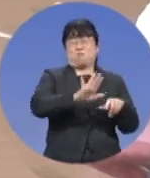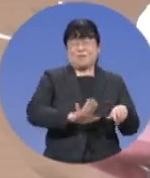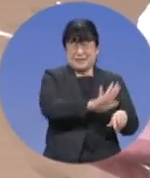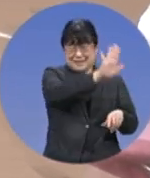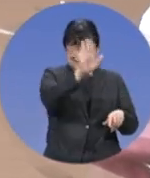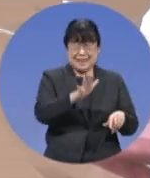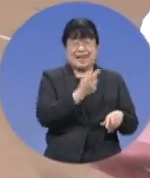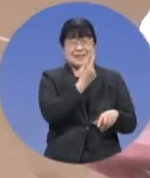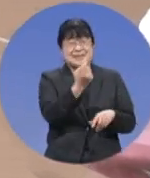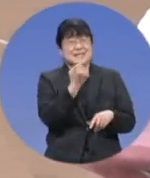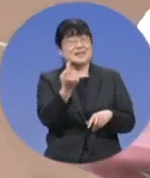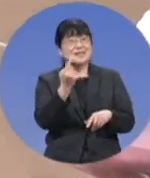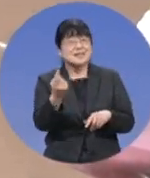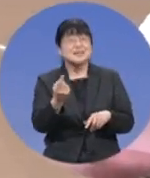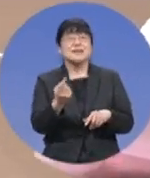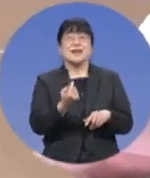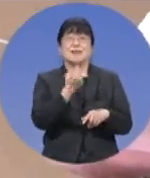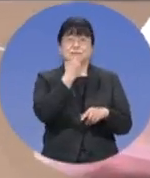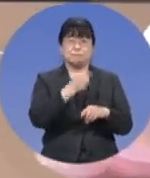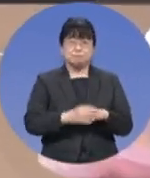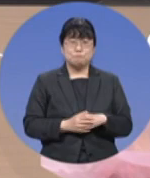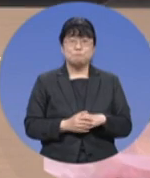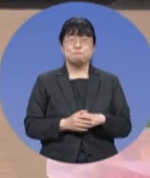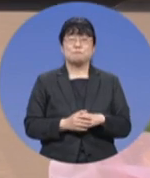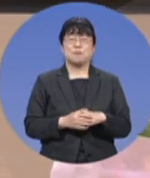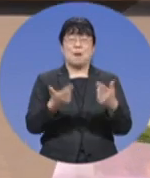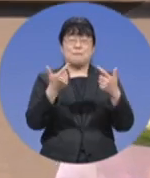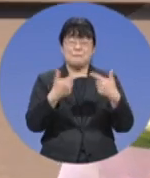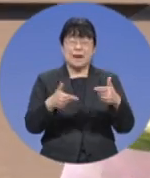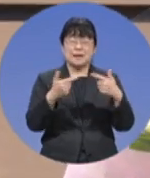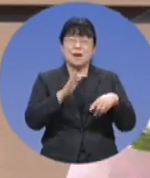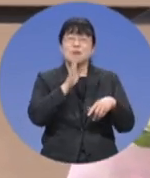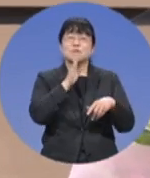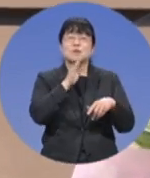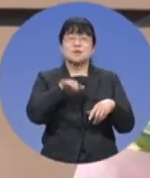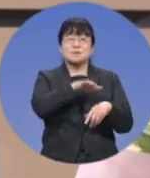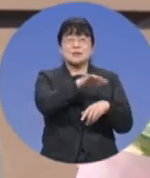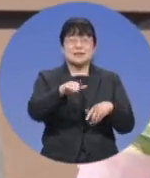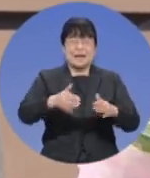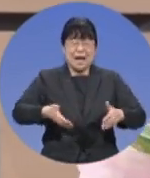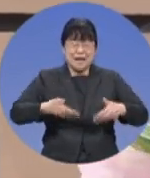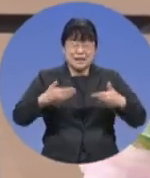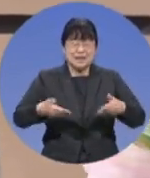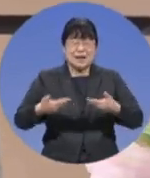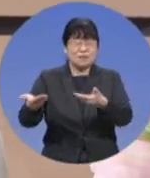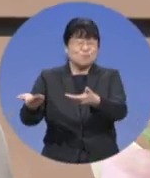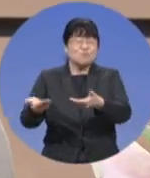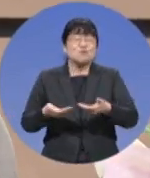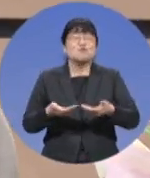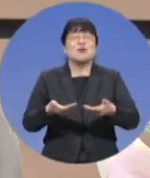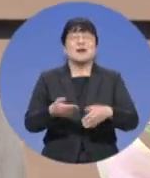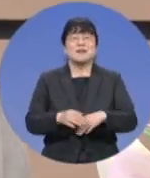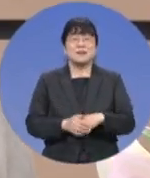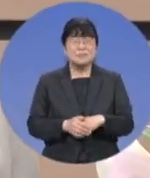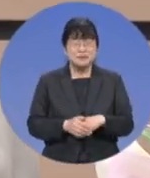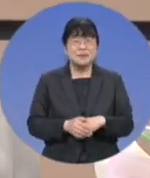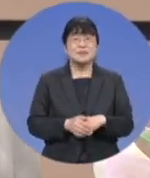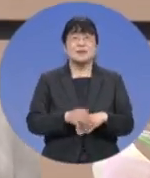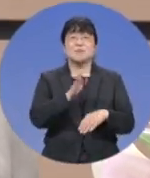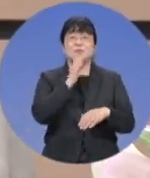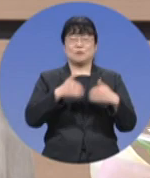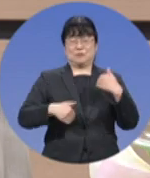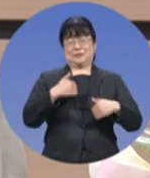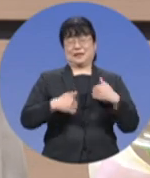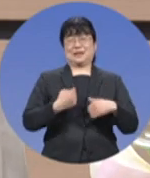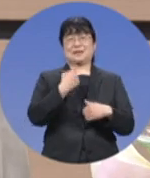なところに行かせていただいたんですけれども、毎回本当に皆さんが温かく迎えてくださって本当に嬉しか